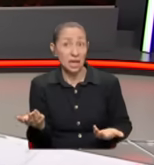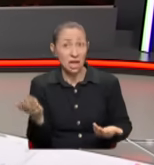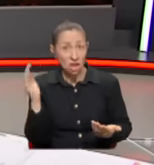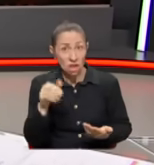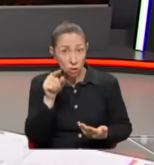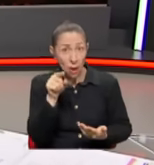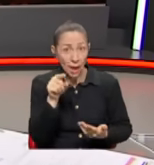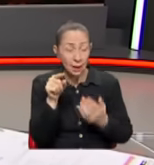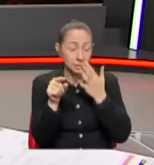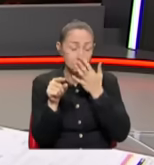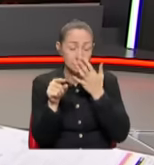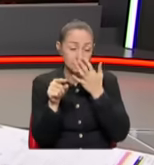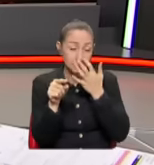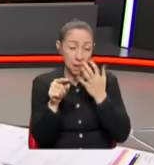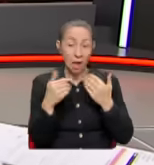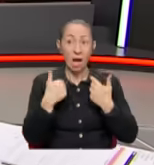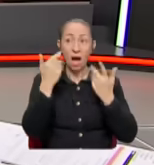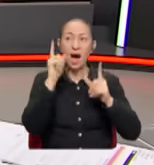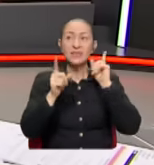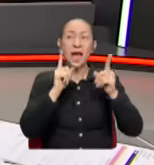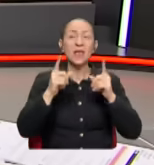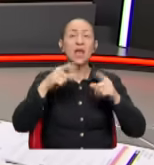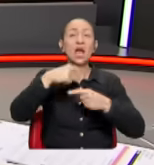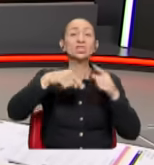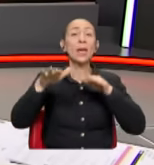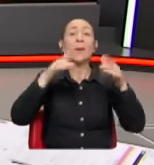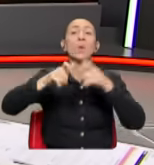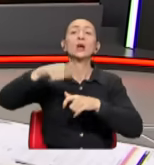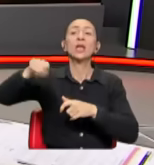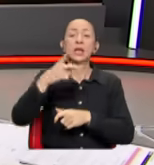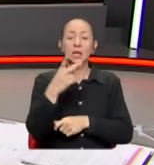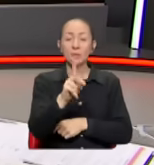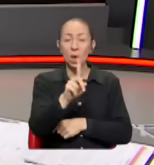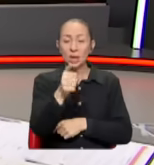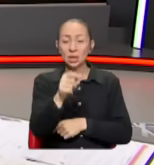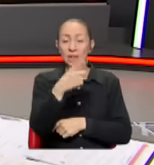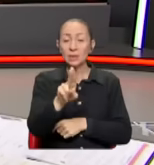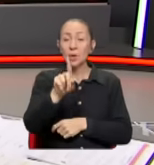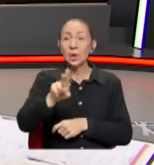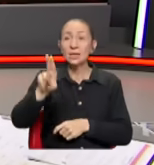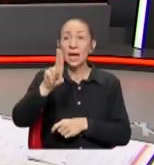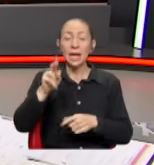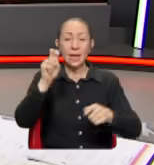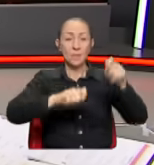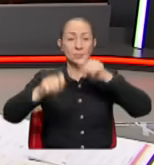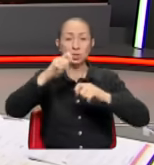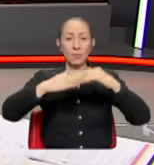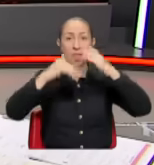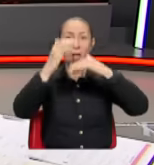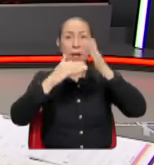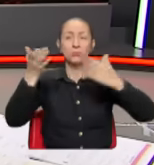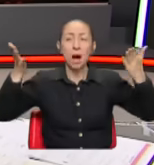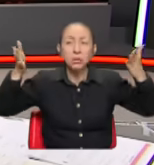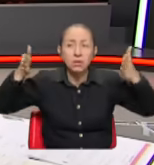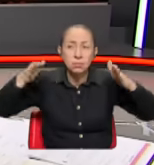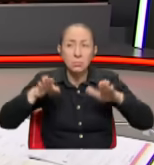Geleceğiz oraya adalet arayışına deprem bölgelerinde. 2016'da 2017'de yapılmış binalar yıkılmış.